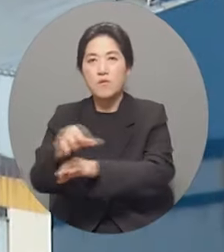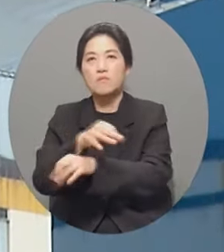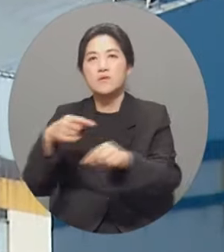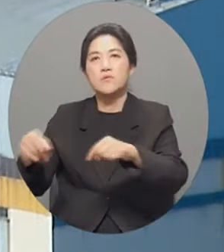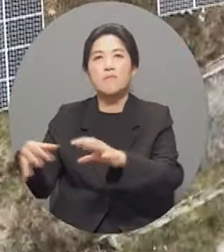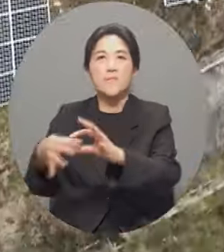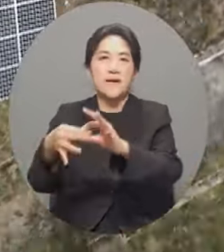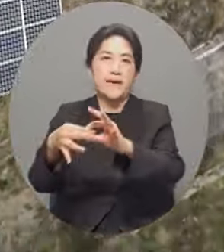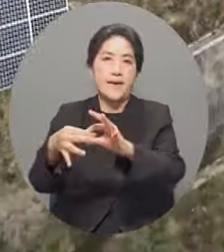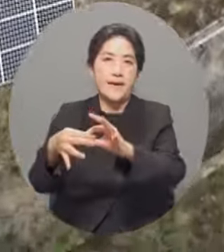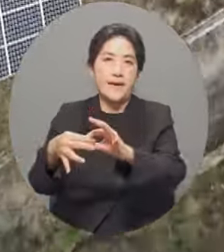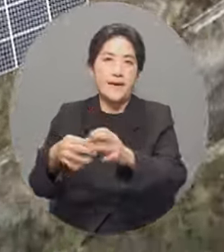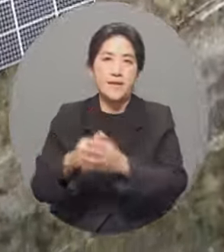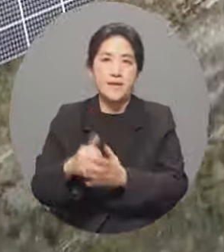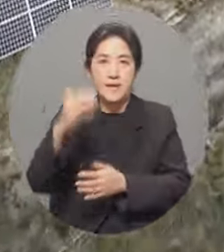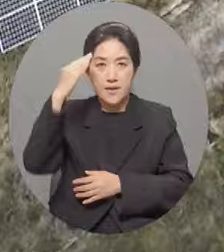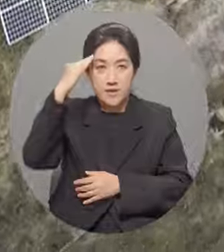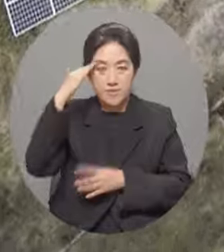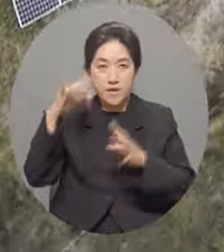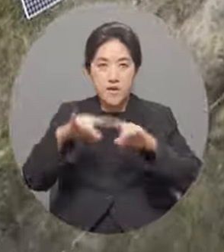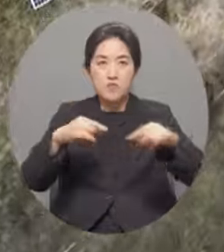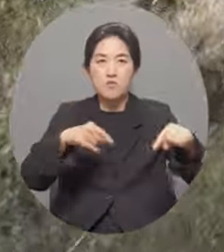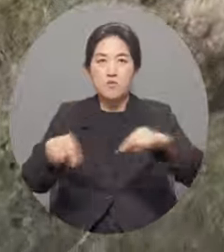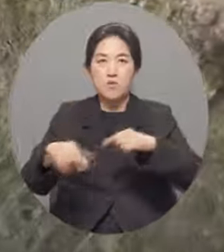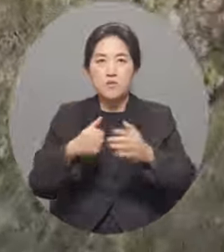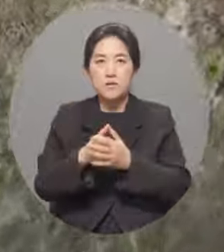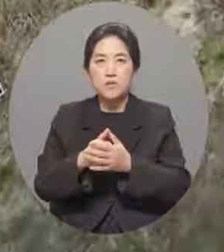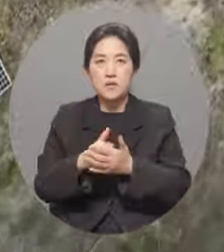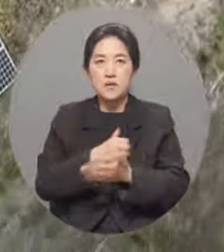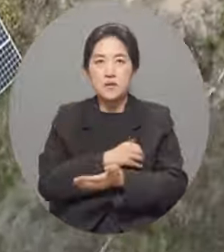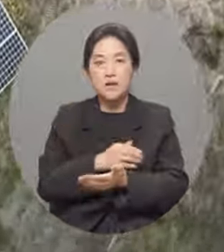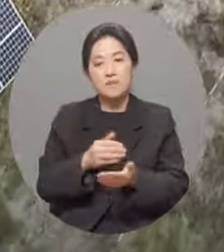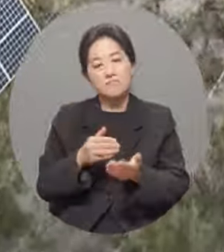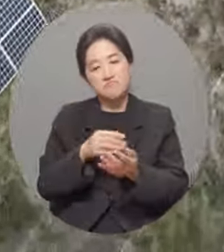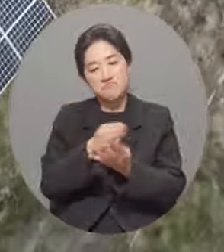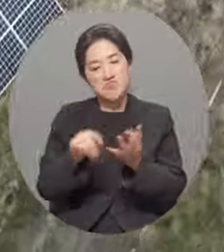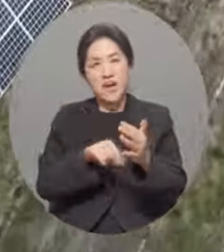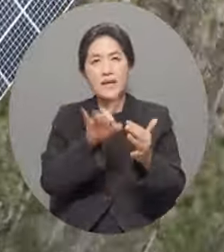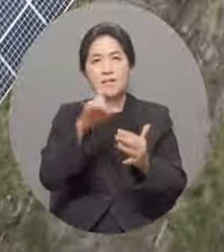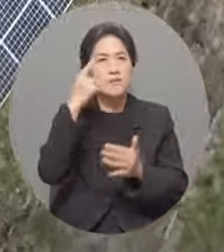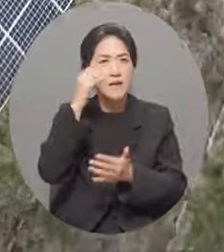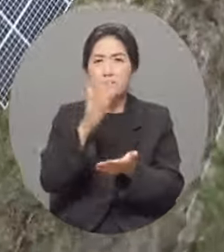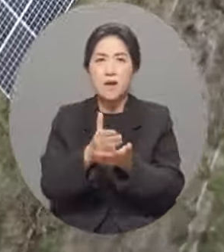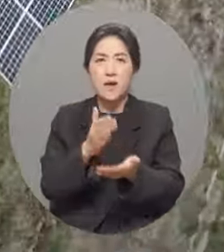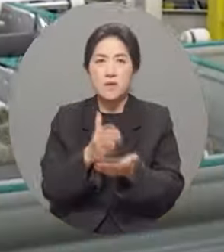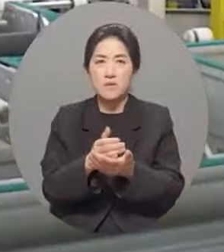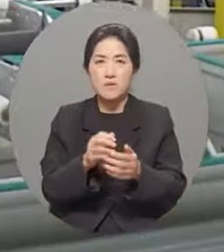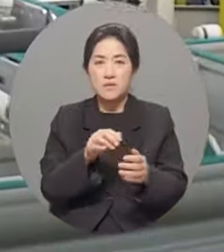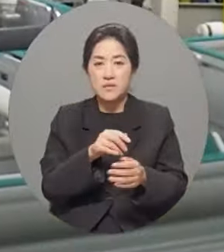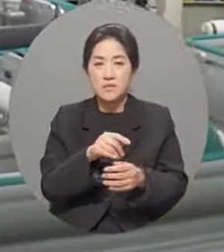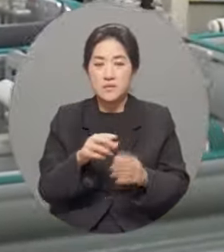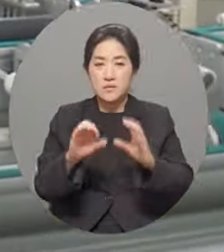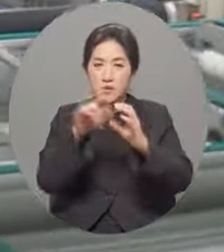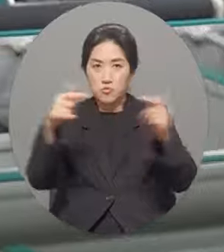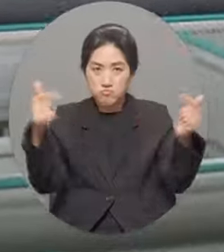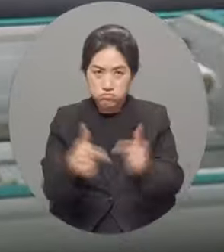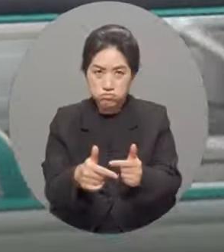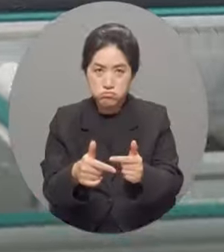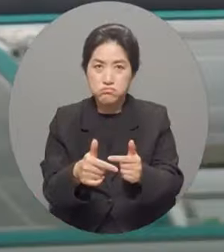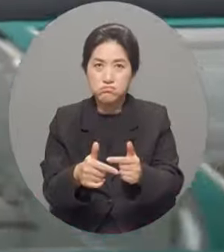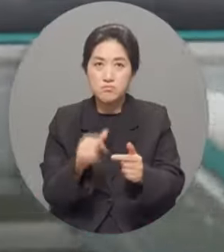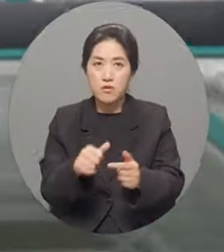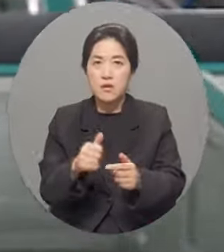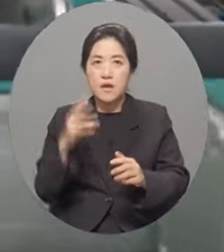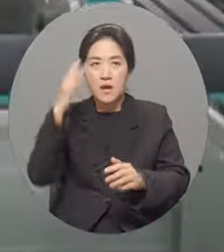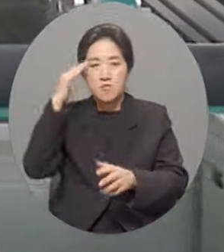합니다. 국내적인 에너지 정책의 일환으로만 봐서는 안 되고요. 바로 이것이 국내의